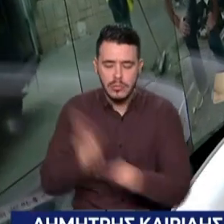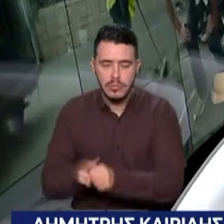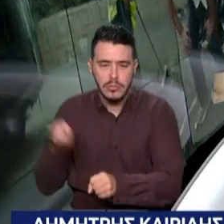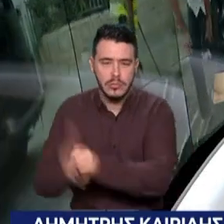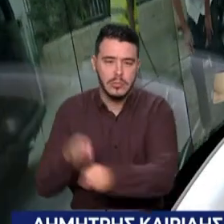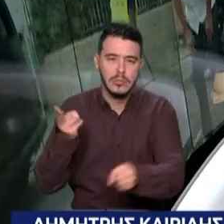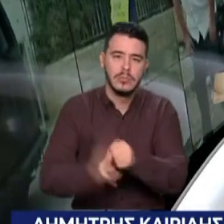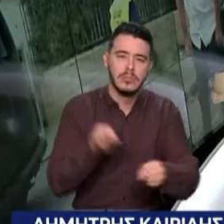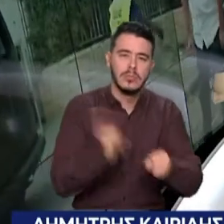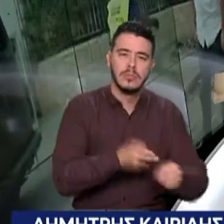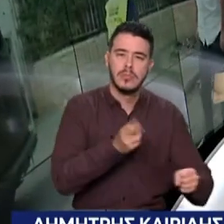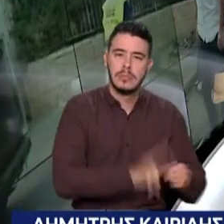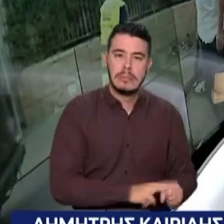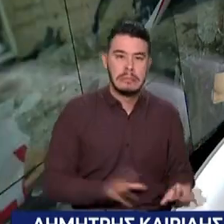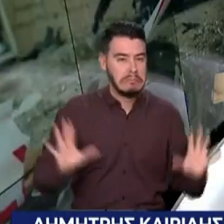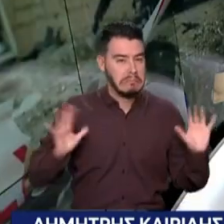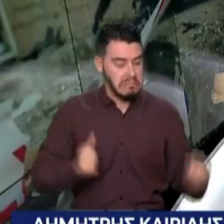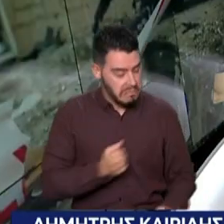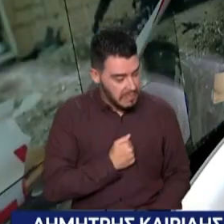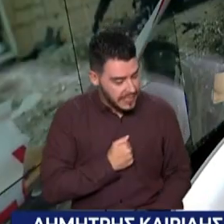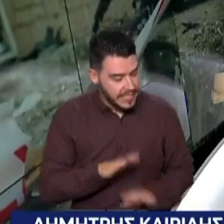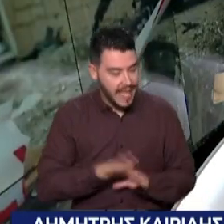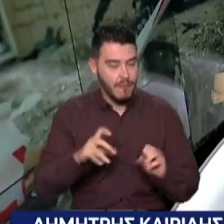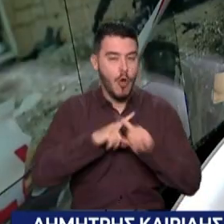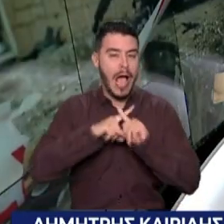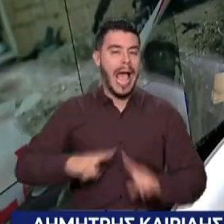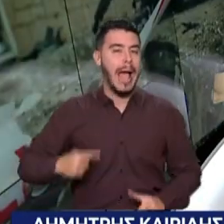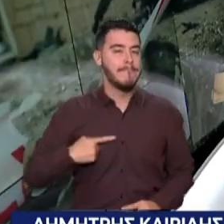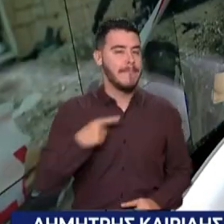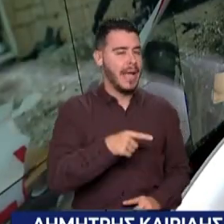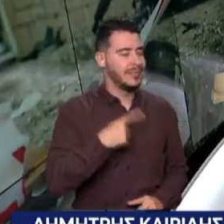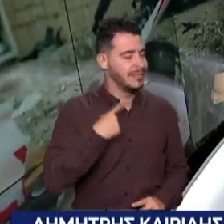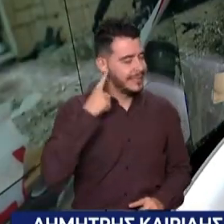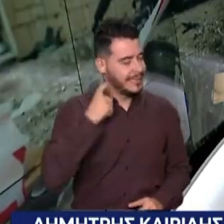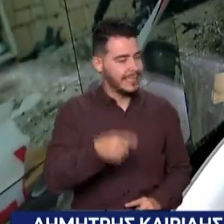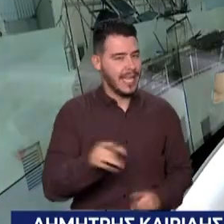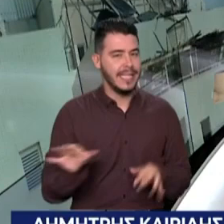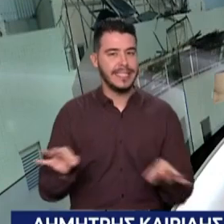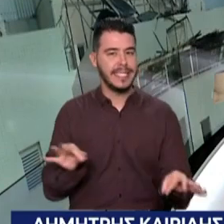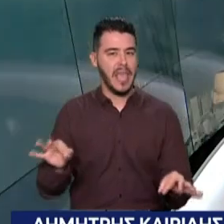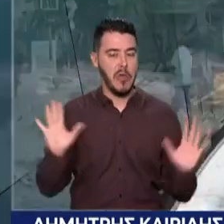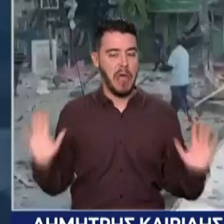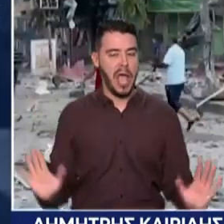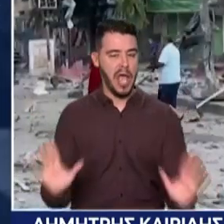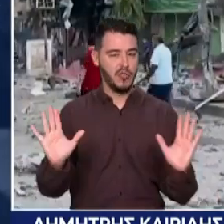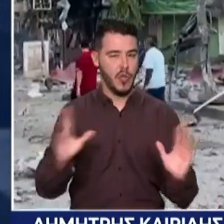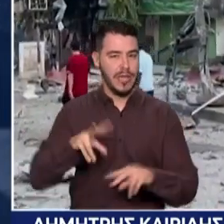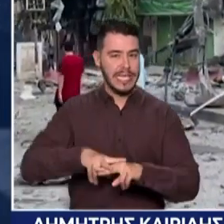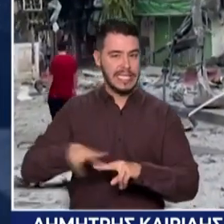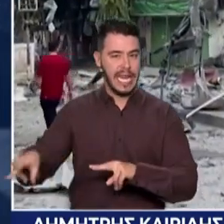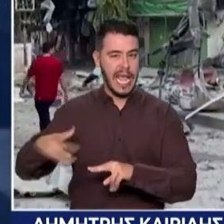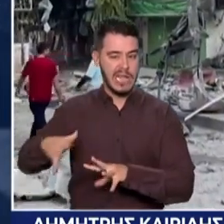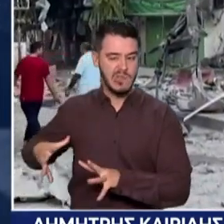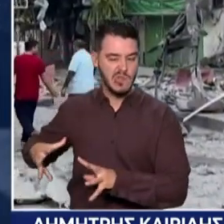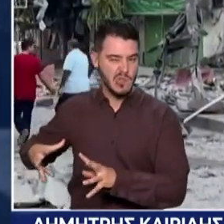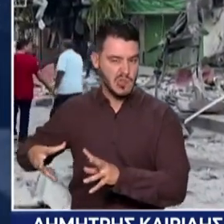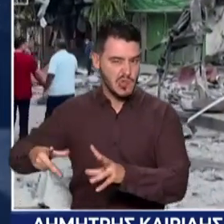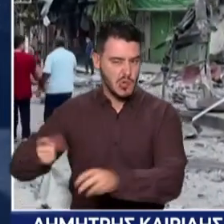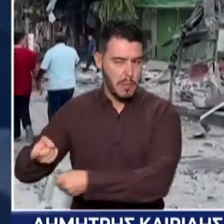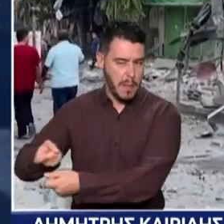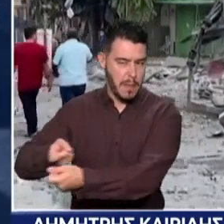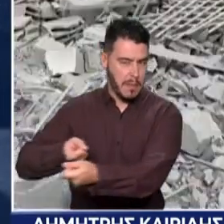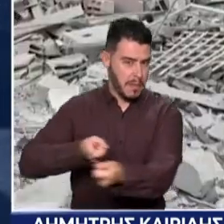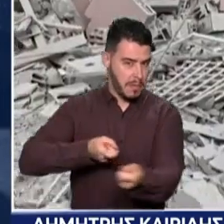και η ίδια η Χαμάς, προκειμένου να δημιουργηθεί μια ευρύτερη συσπήρωση εναντίον του Ισραήλ, τόσο μεταξύ